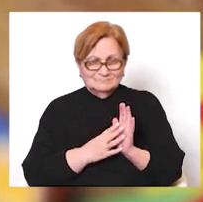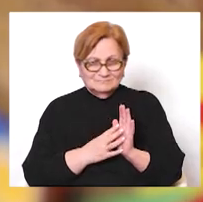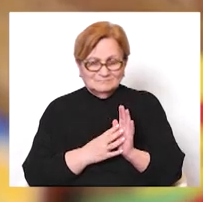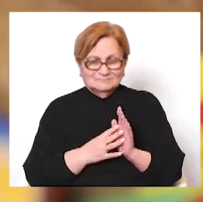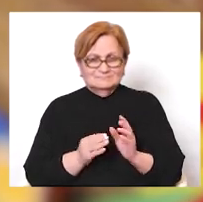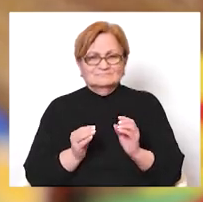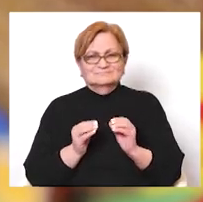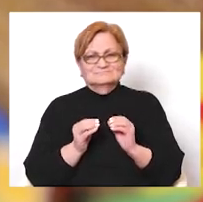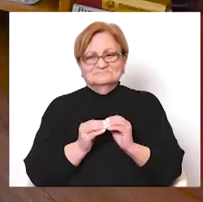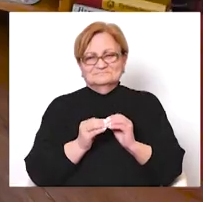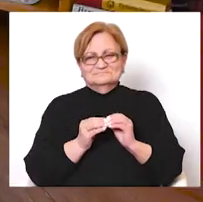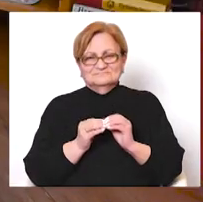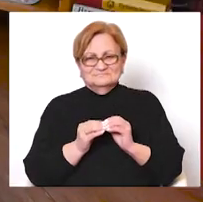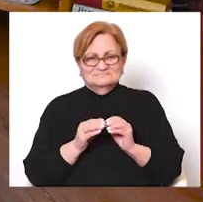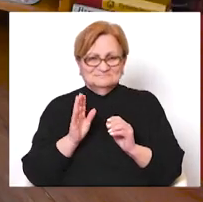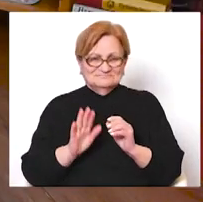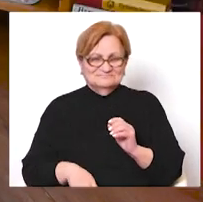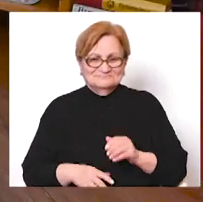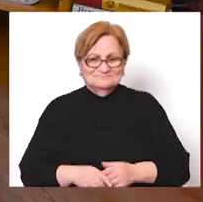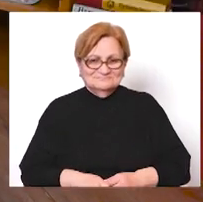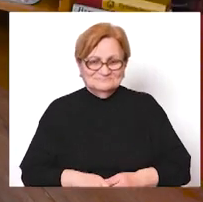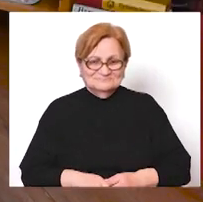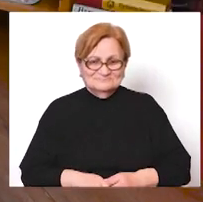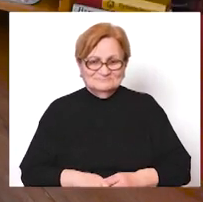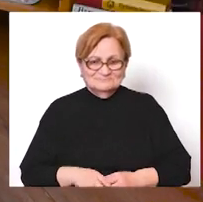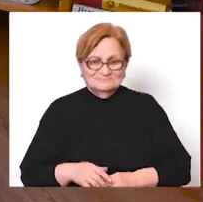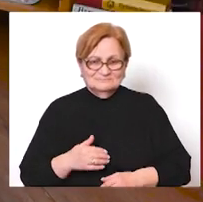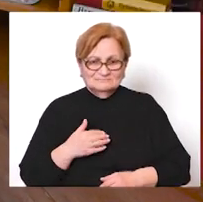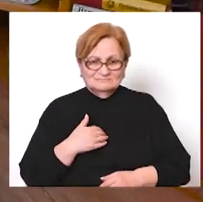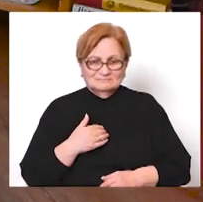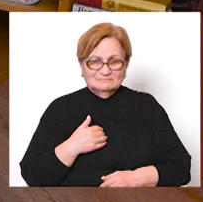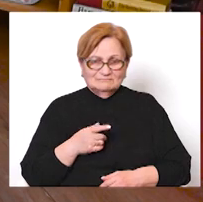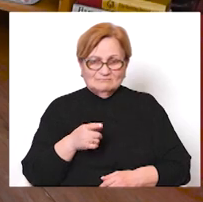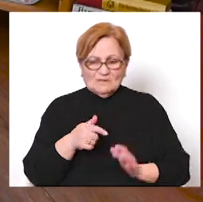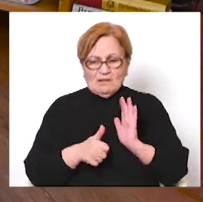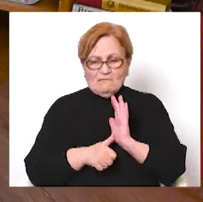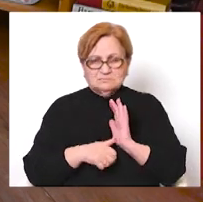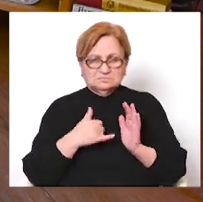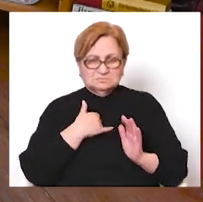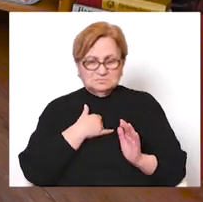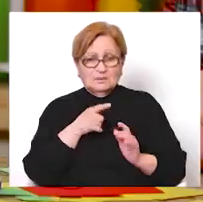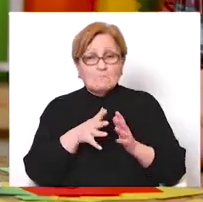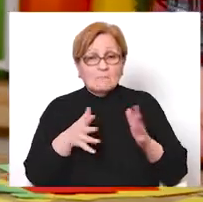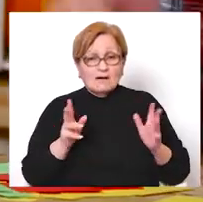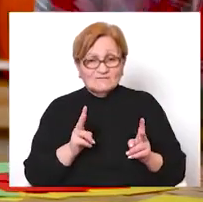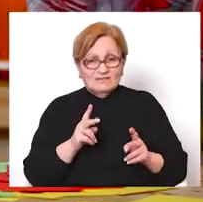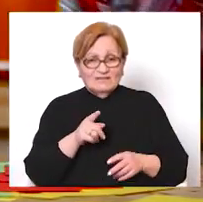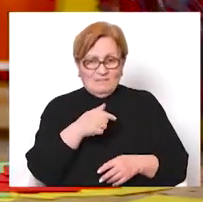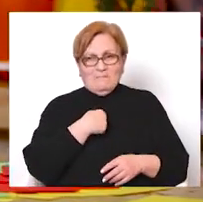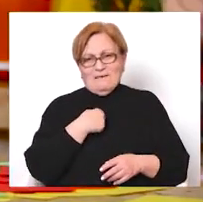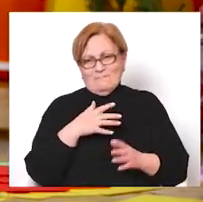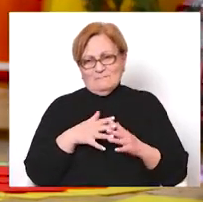8 9 ოჰო აჰა მე მაქვს ხოლოდ 6 შენ გაქვს 10 ესე იგი უფრო მეტი აქვს მე